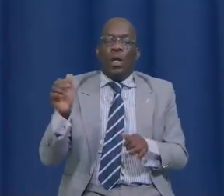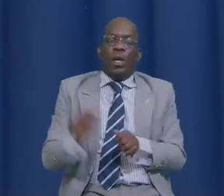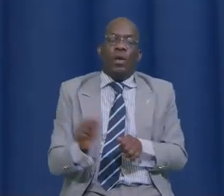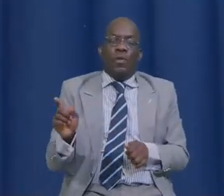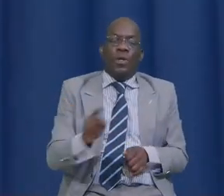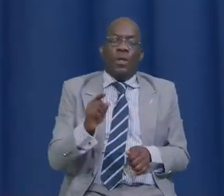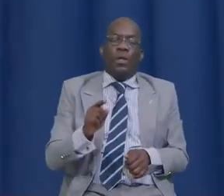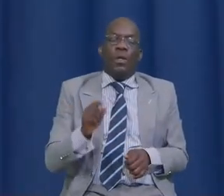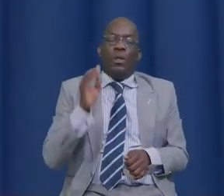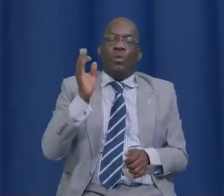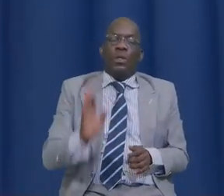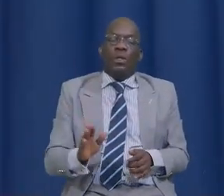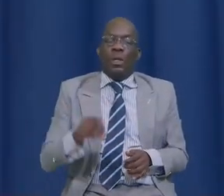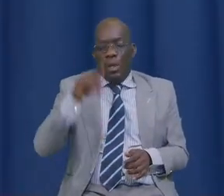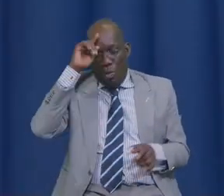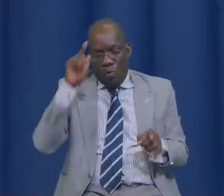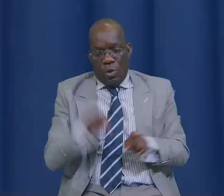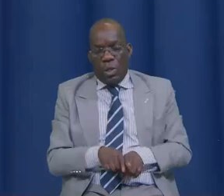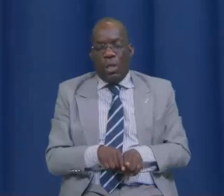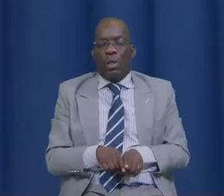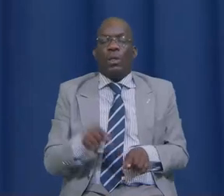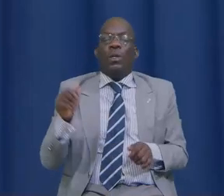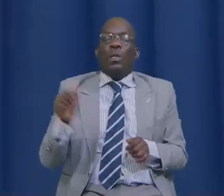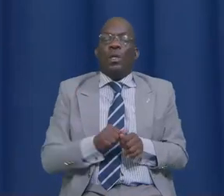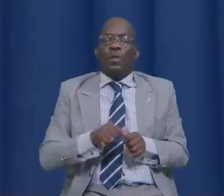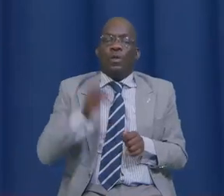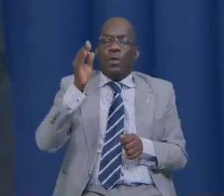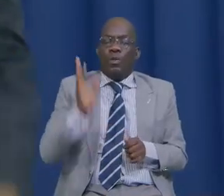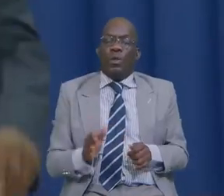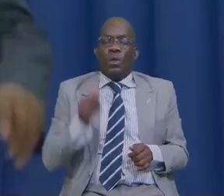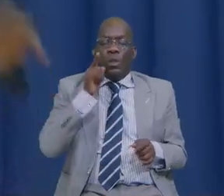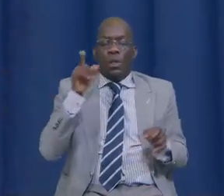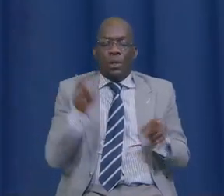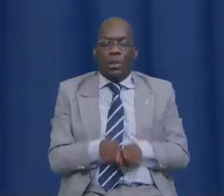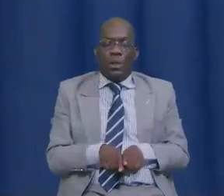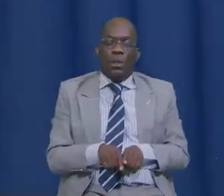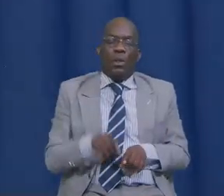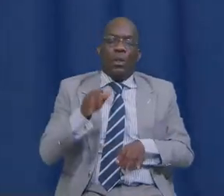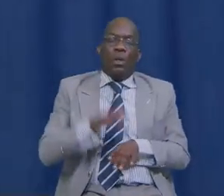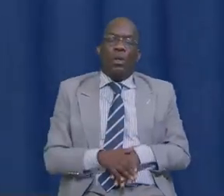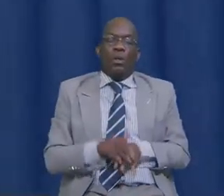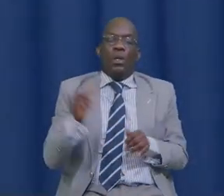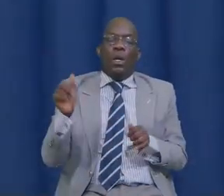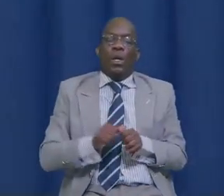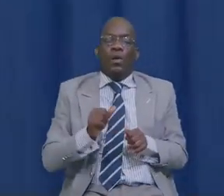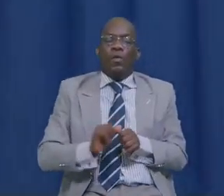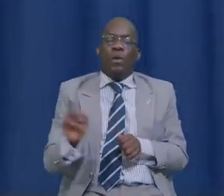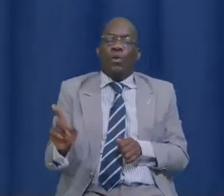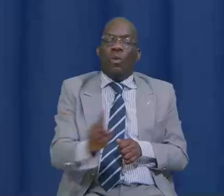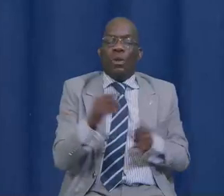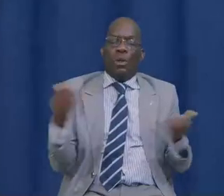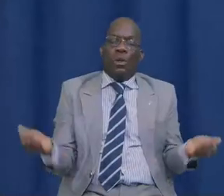chaque ministre, frère, chaque ministre, sœur, sur chacun